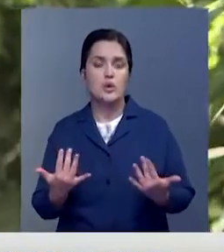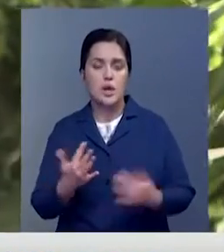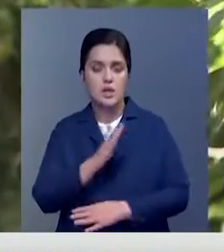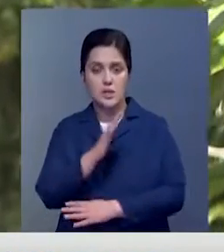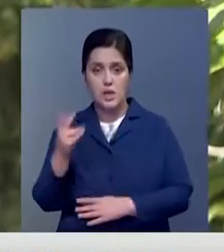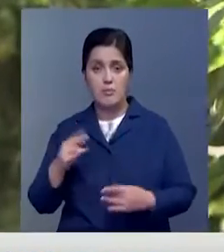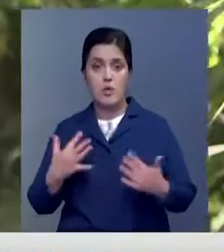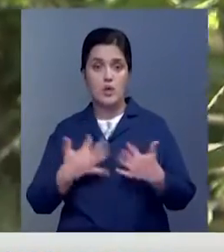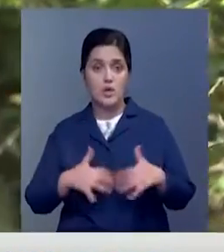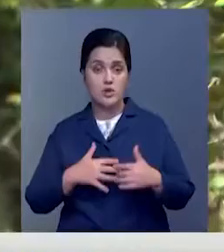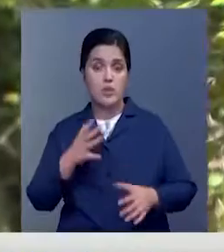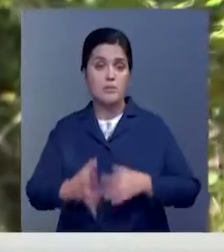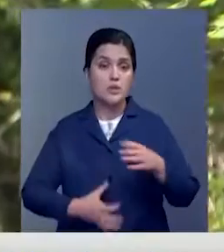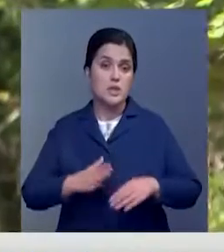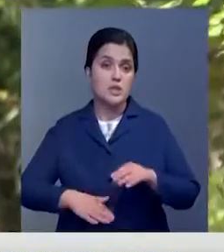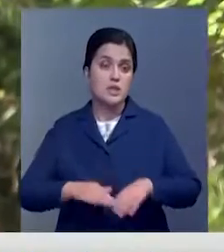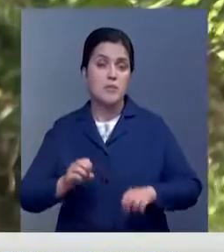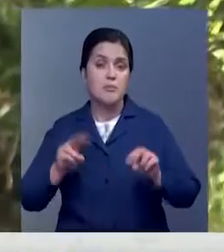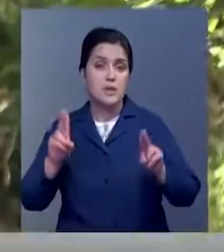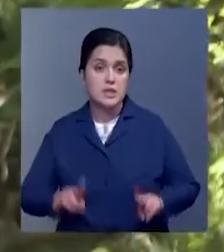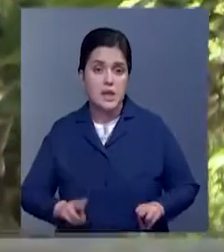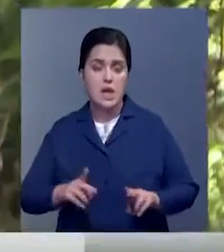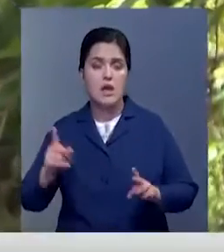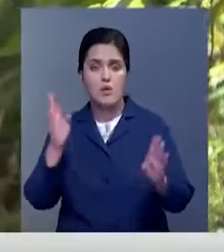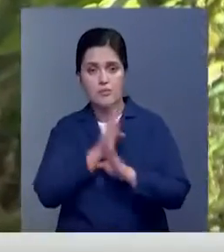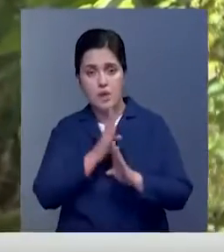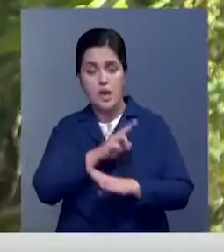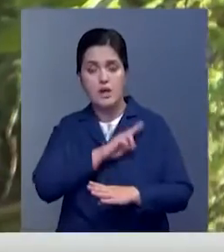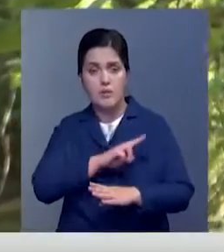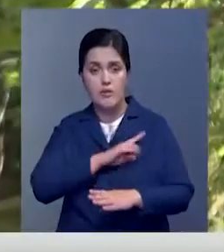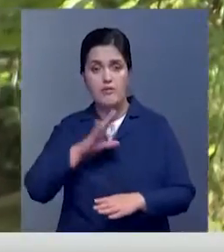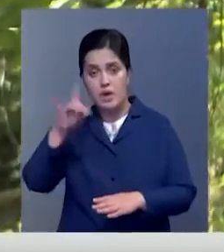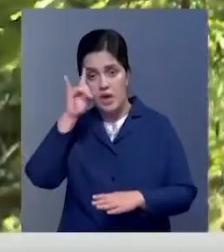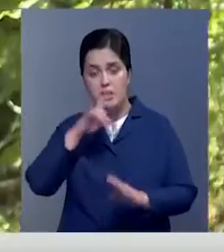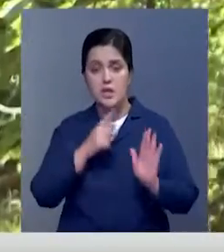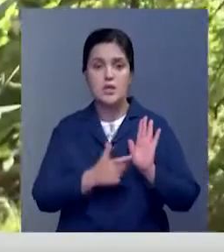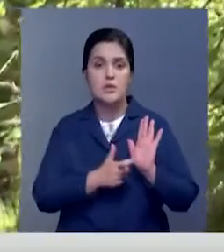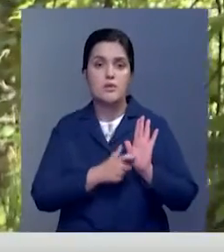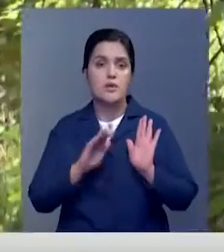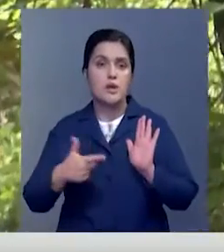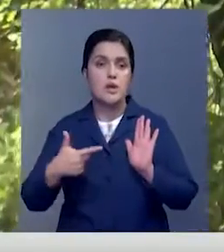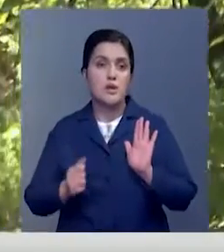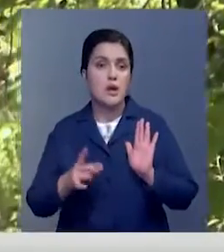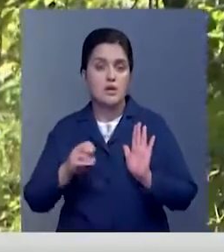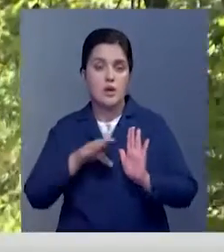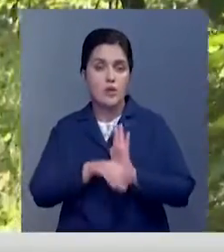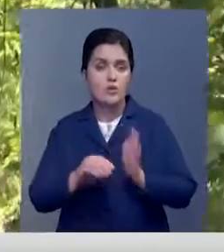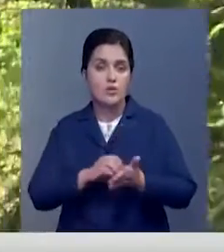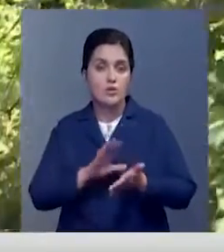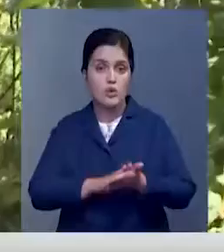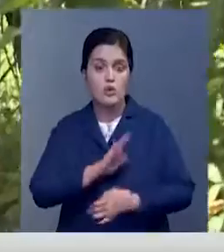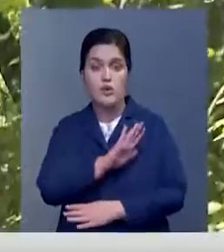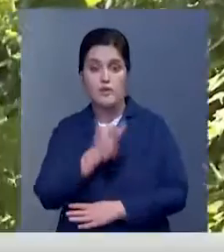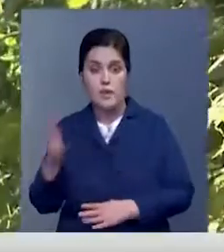По расчетам международных экспертов и специалистов природоохранных служб, в Казахстане 700 тысяч гектаров неучтенного леса.